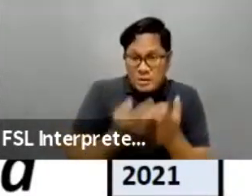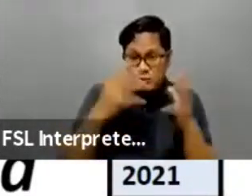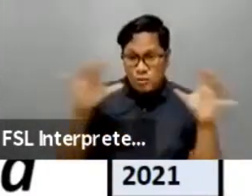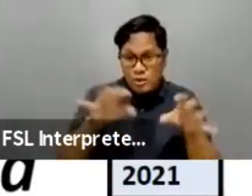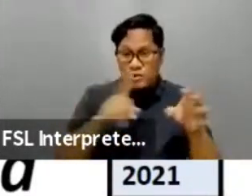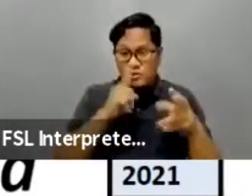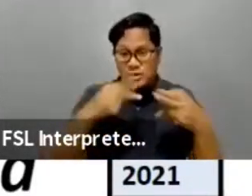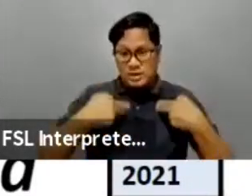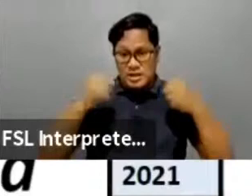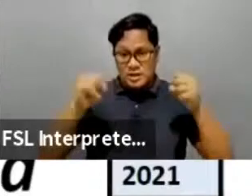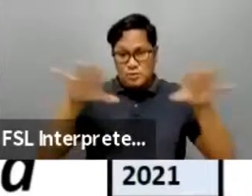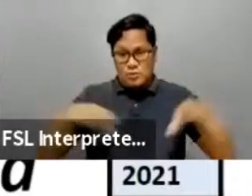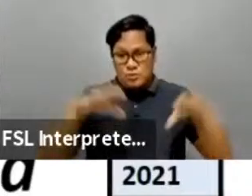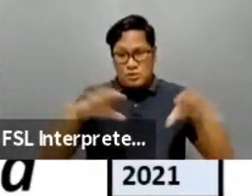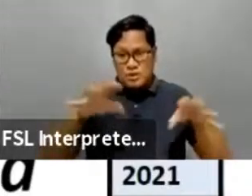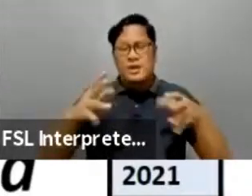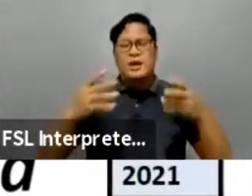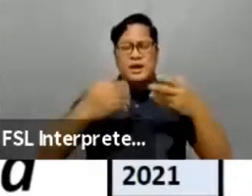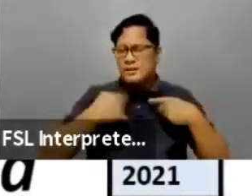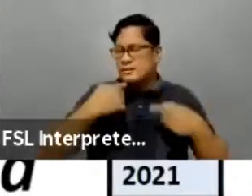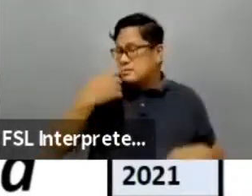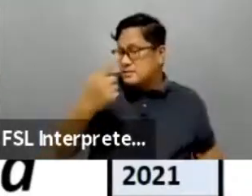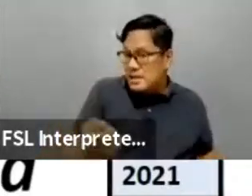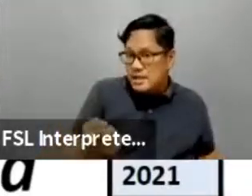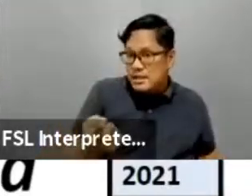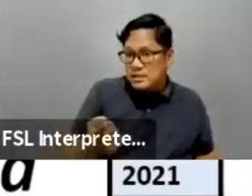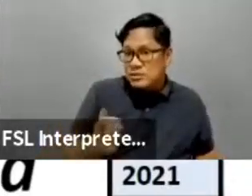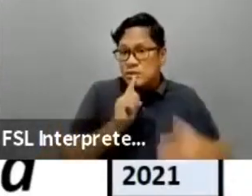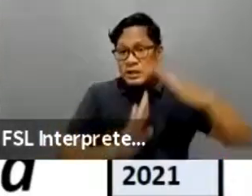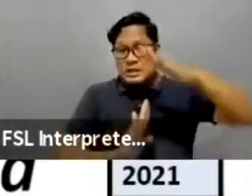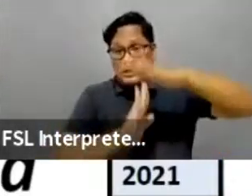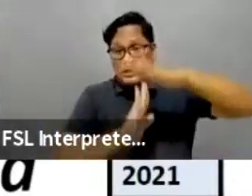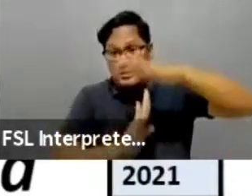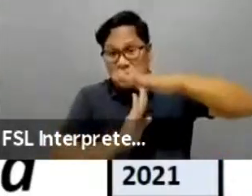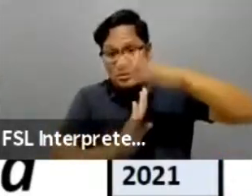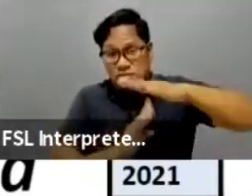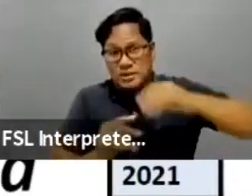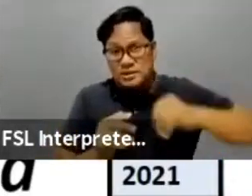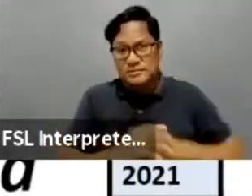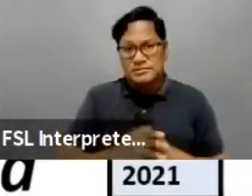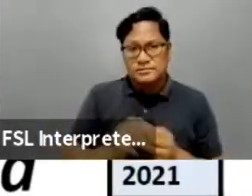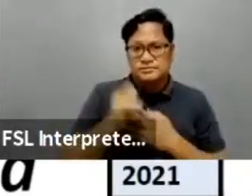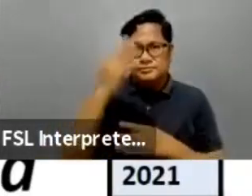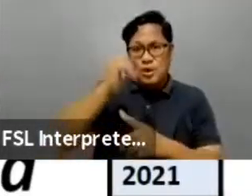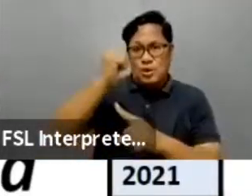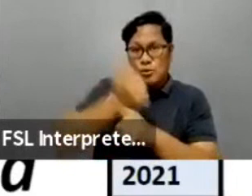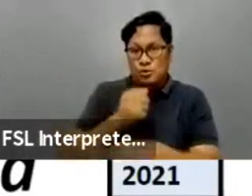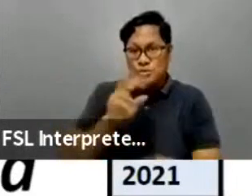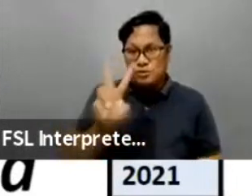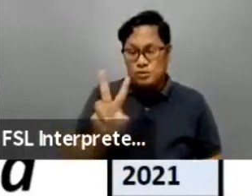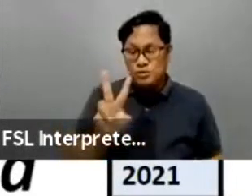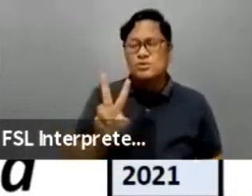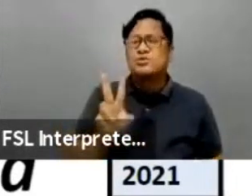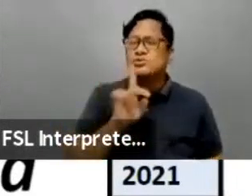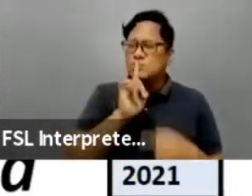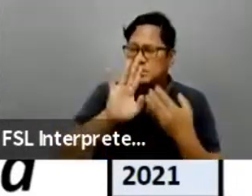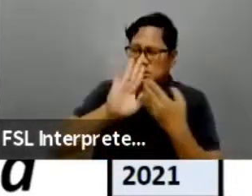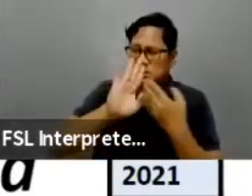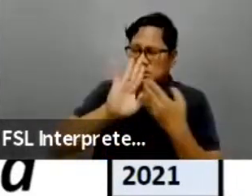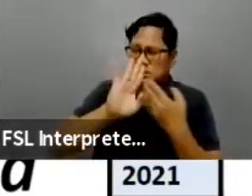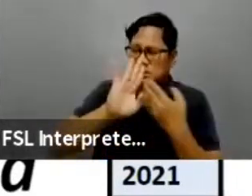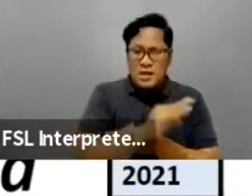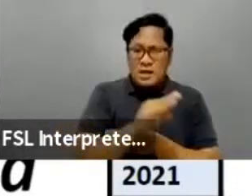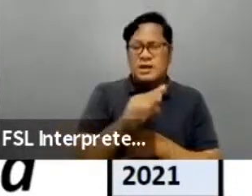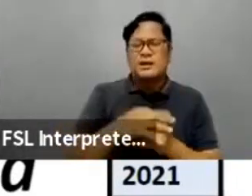health workers ay nagsabi na time out muna. Kaya noong August 2 ay bumalik tayo sa